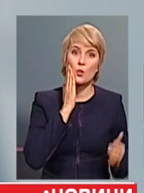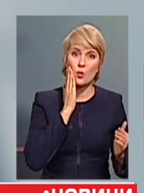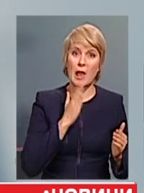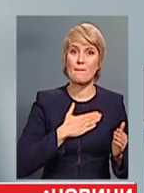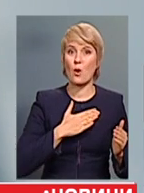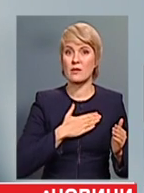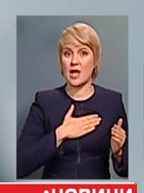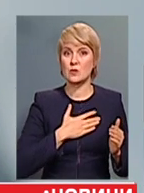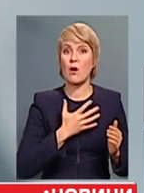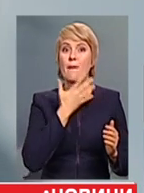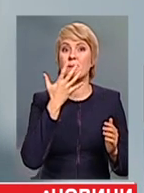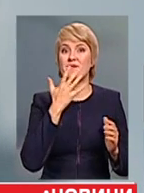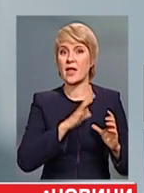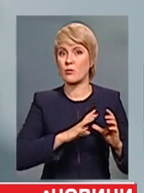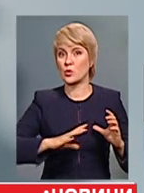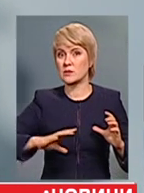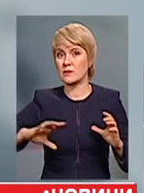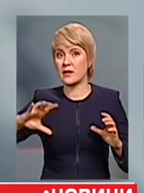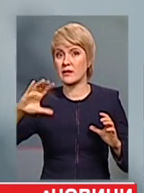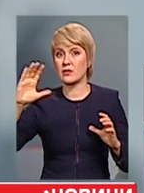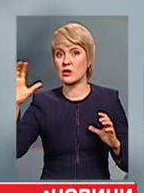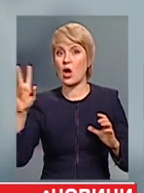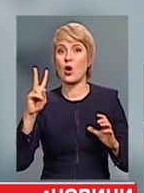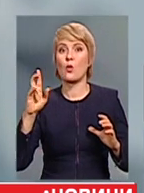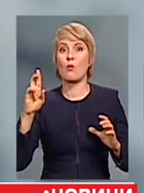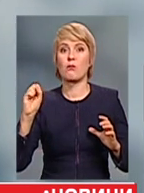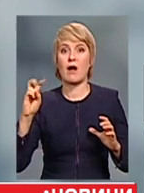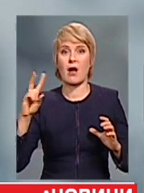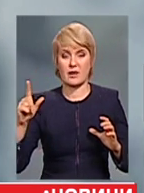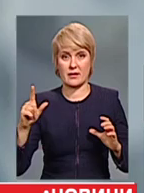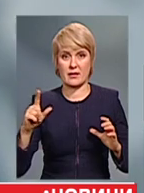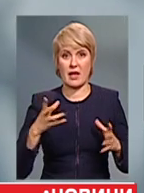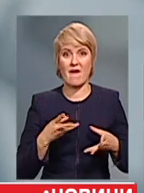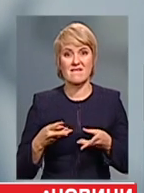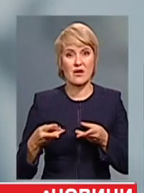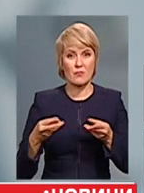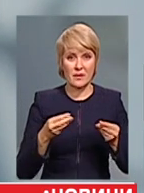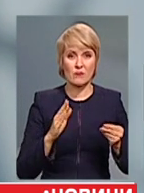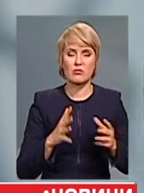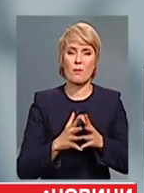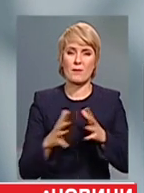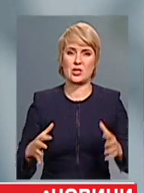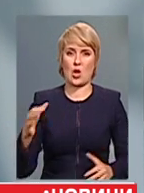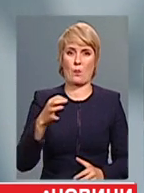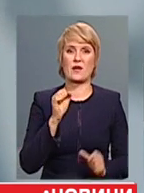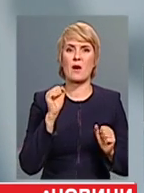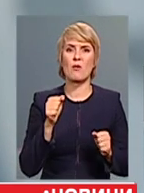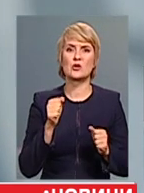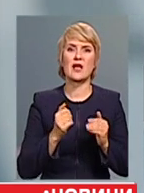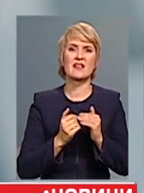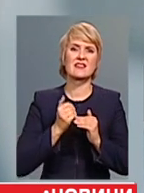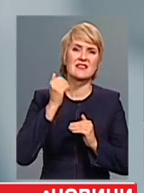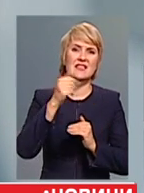нашому південному узбережжю і в район Кубані. Але під його впливом будуть більшість областей. Хіба що крайні